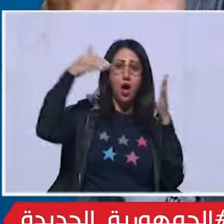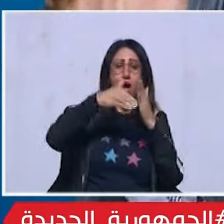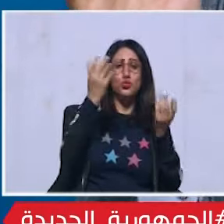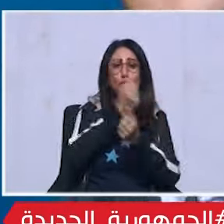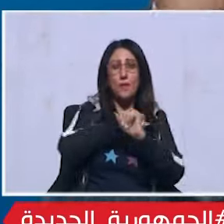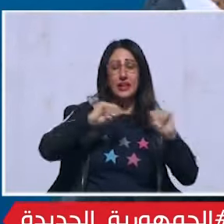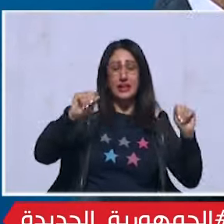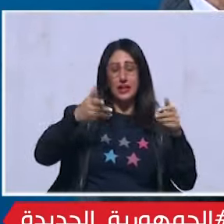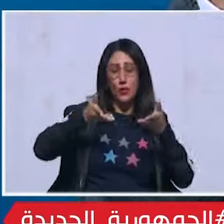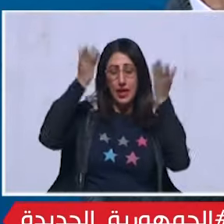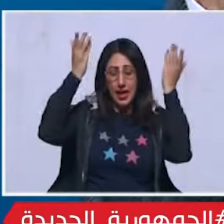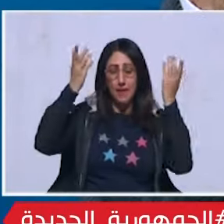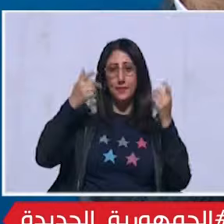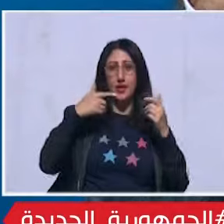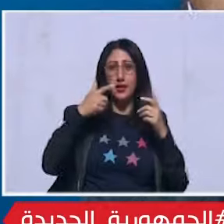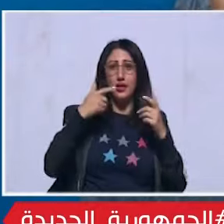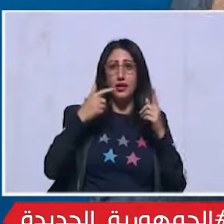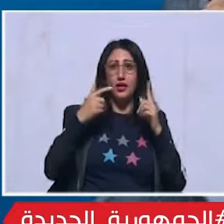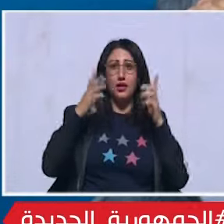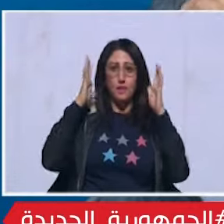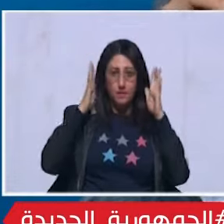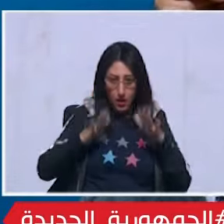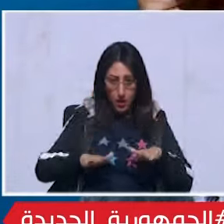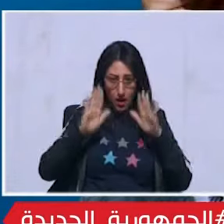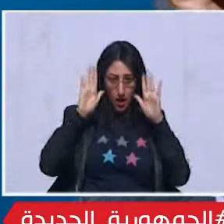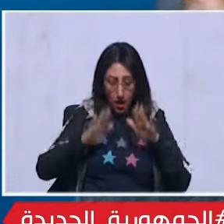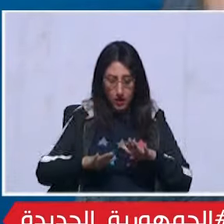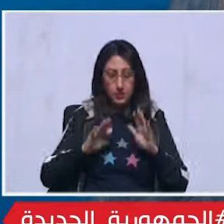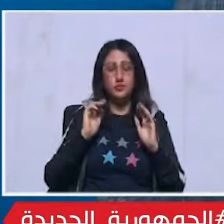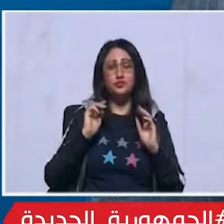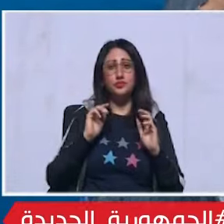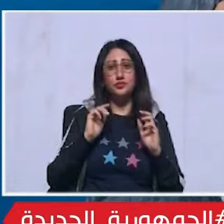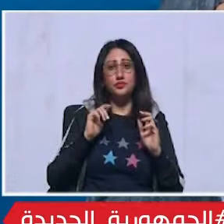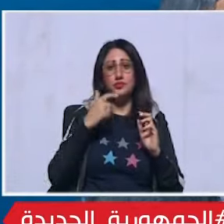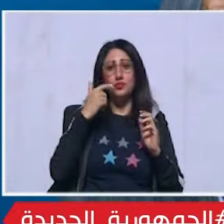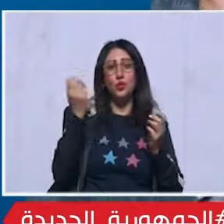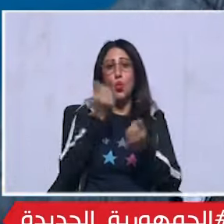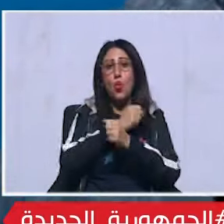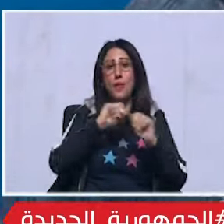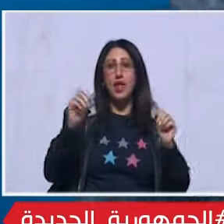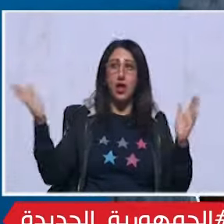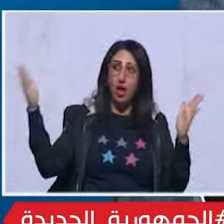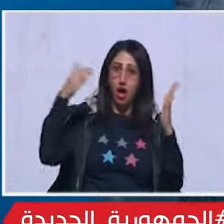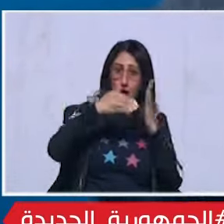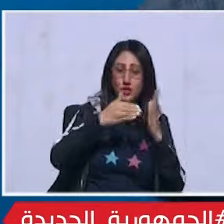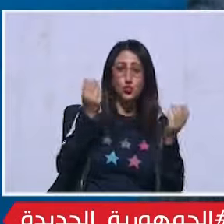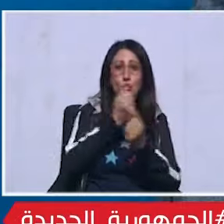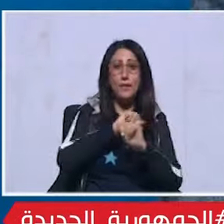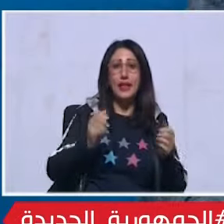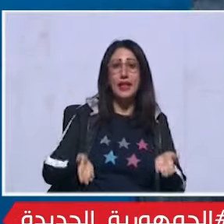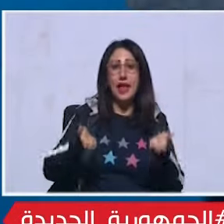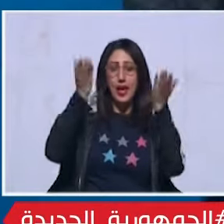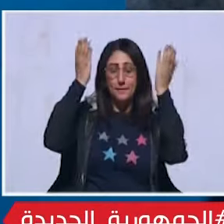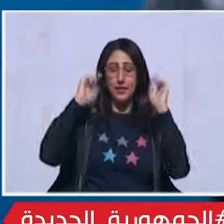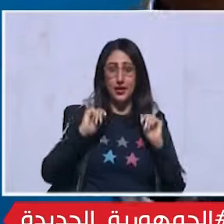تانيه ركعه لا تقف الى يوم القيامه وملائكه ثانيه سجده